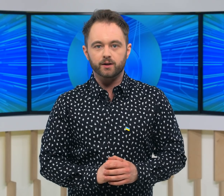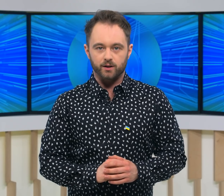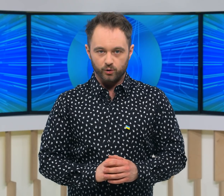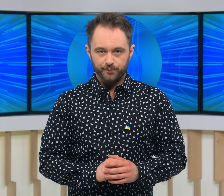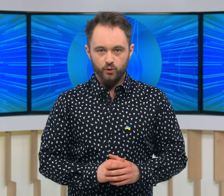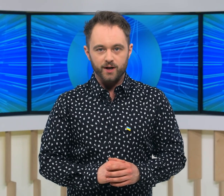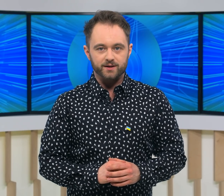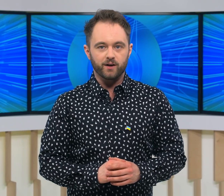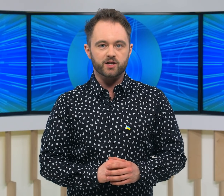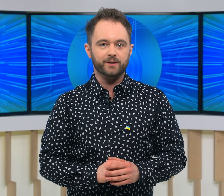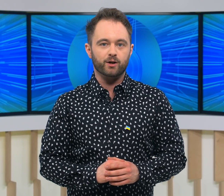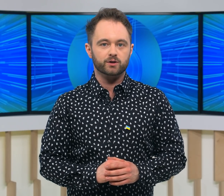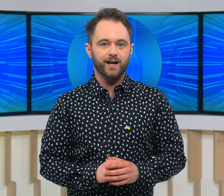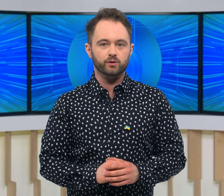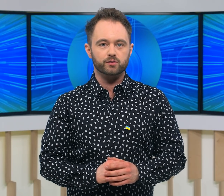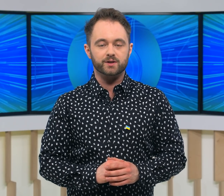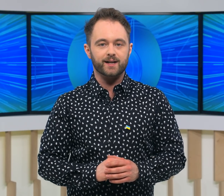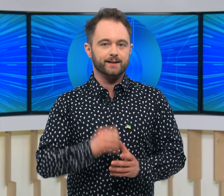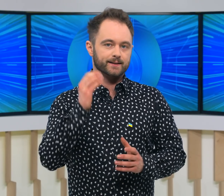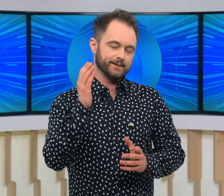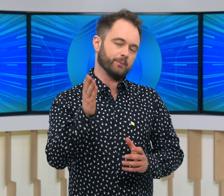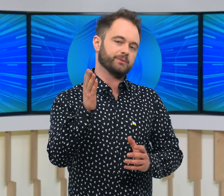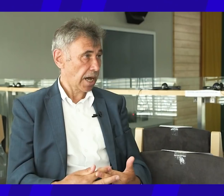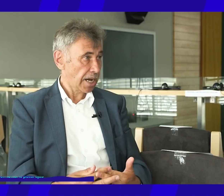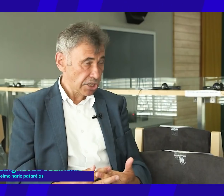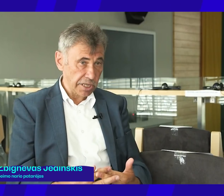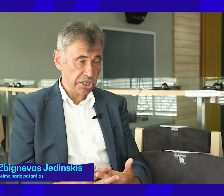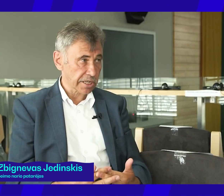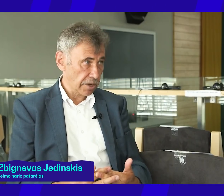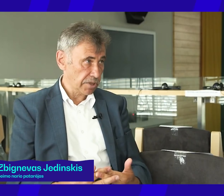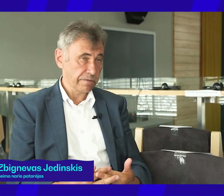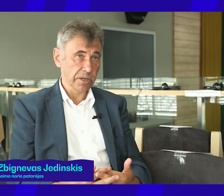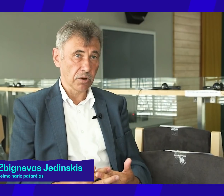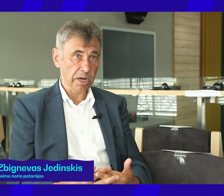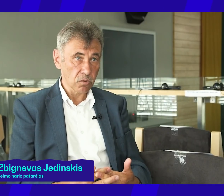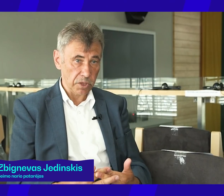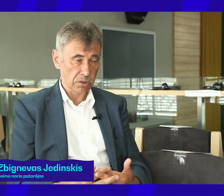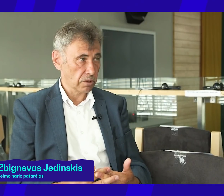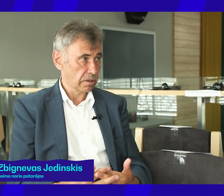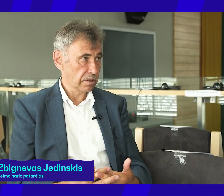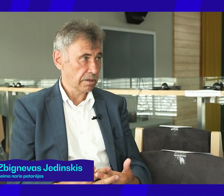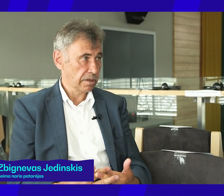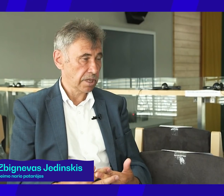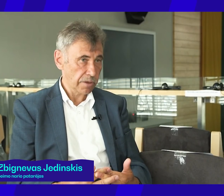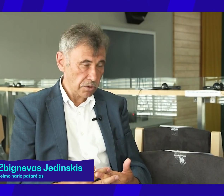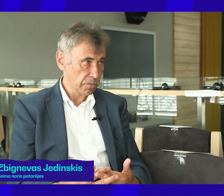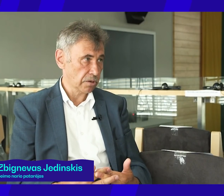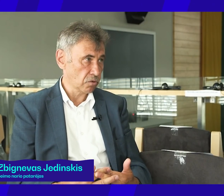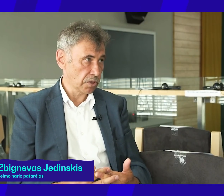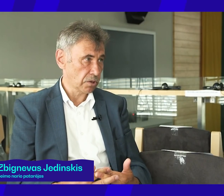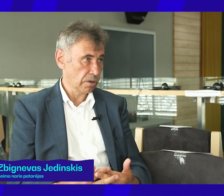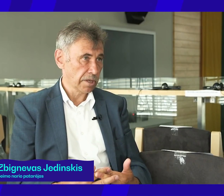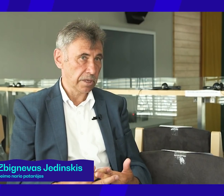dėl rinkimų, kuriais į valdžią pateko diktatorius, jis sakė taip. Mūsų aš neišgirdau nuomonė. Nė vieno argumento, nė vieno